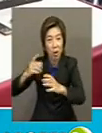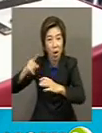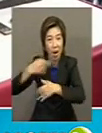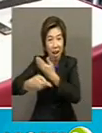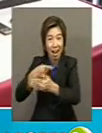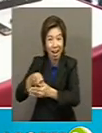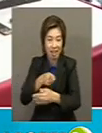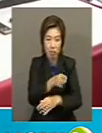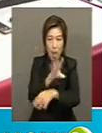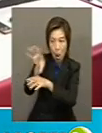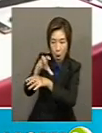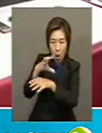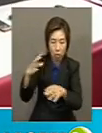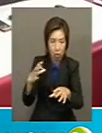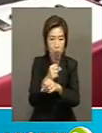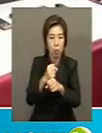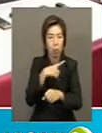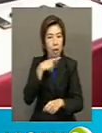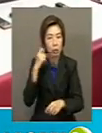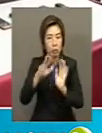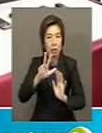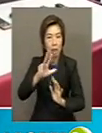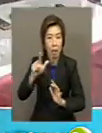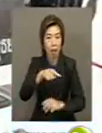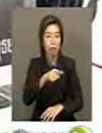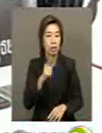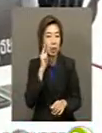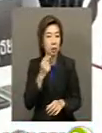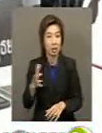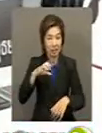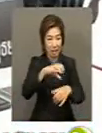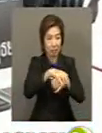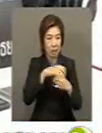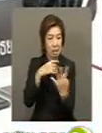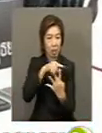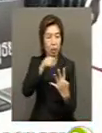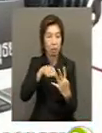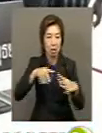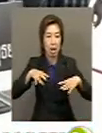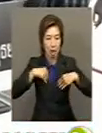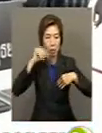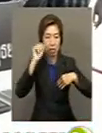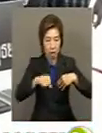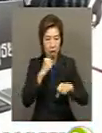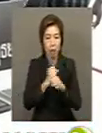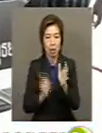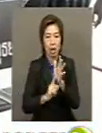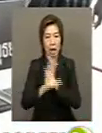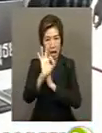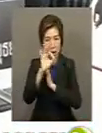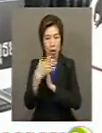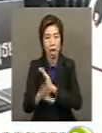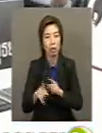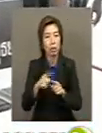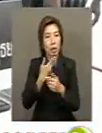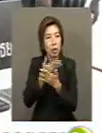3คนครับว่าทำมา9ครั้งได้เงินมา3ล้านกว่าบาทด้วยกันครับซึ่งทางตำรวจรวบตัวนายเอก